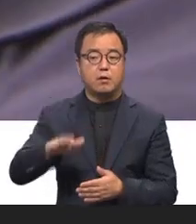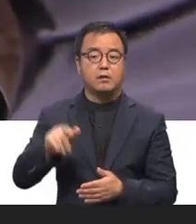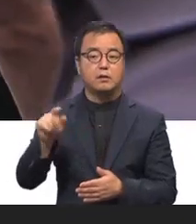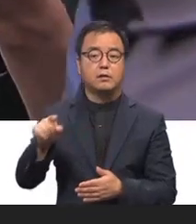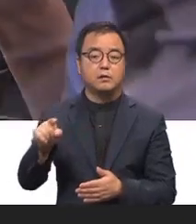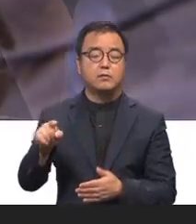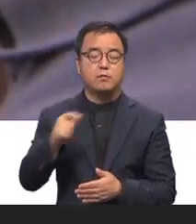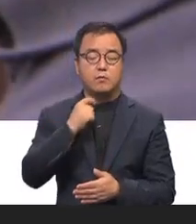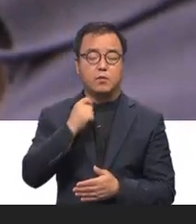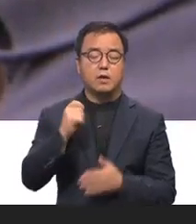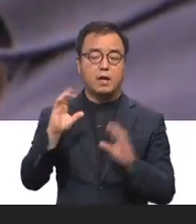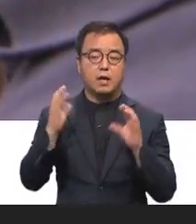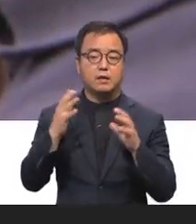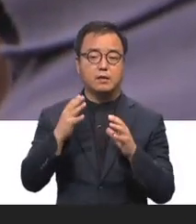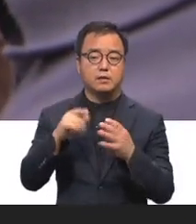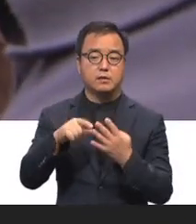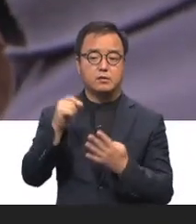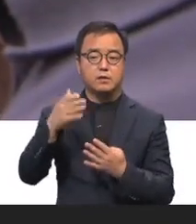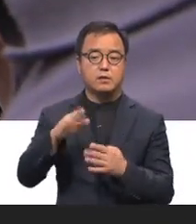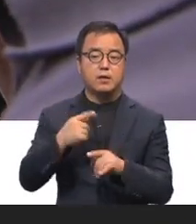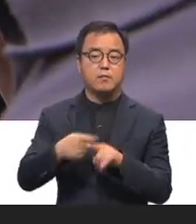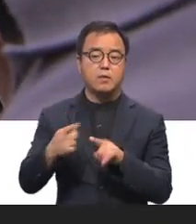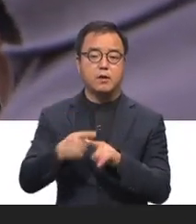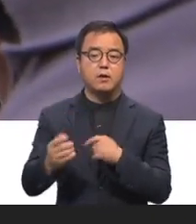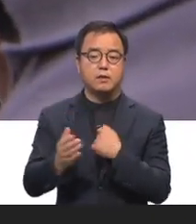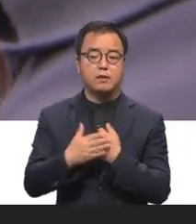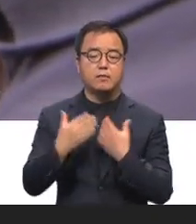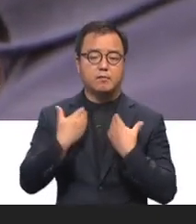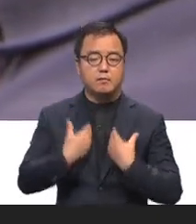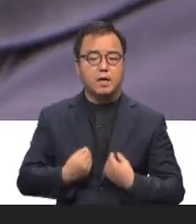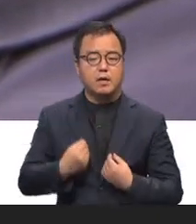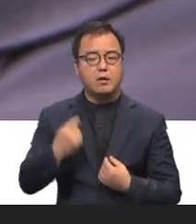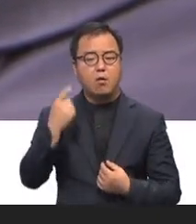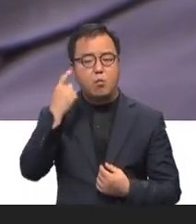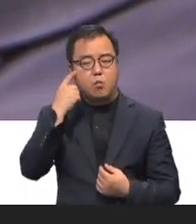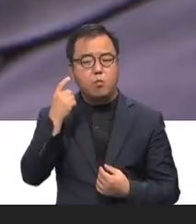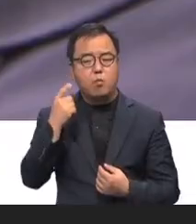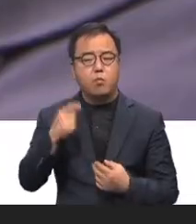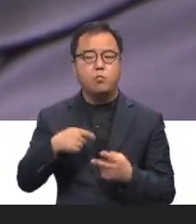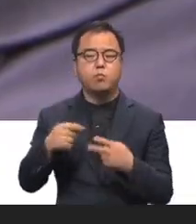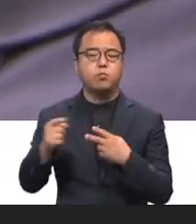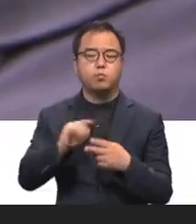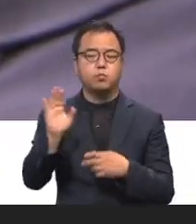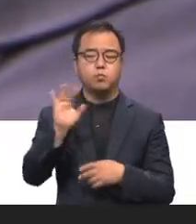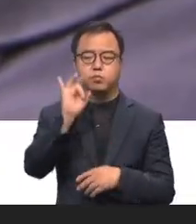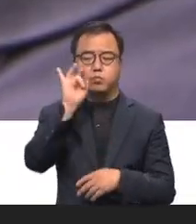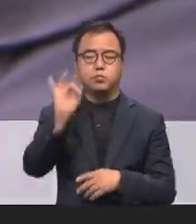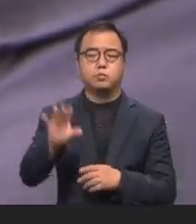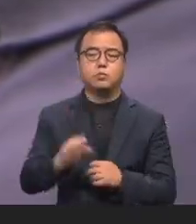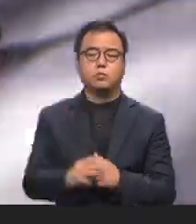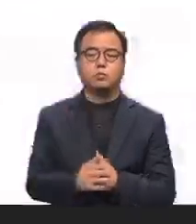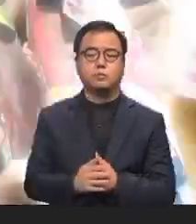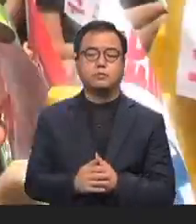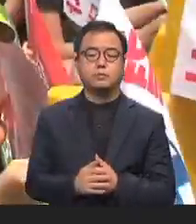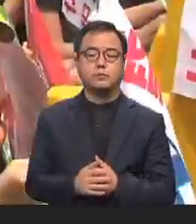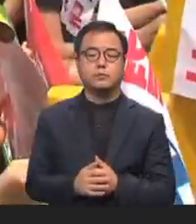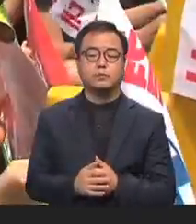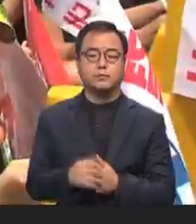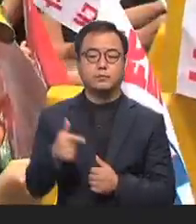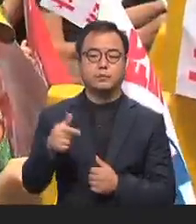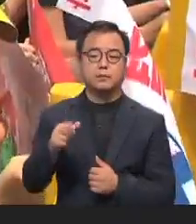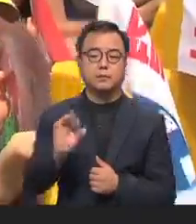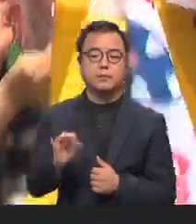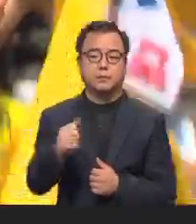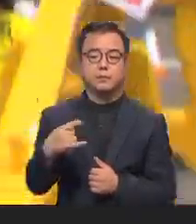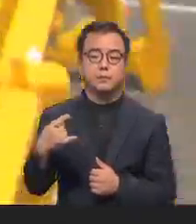선택을 했는데 평가라는 이유로 왜 좌절감을 주시는지 저는 그걸 좀 이해를 할 수 없는 부분이고요. 경희고에